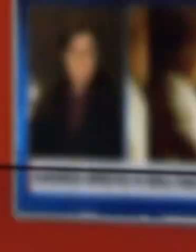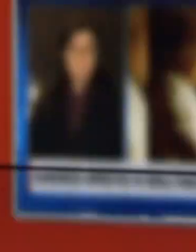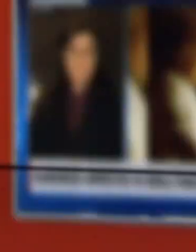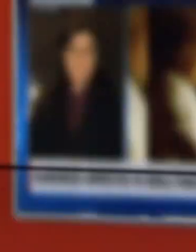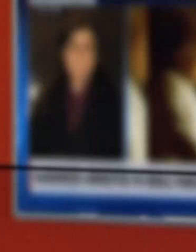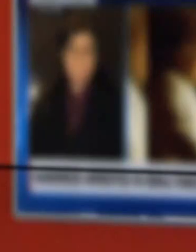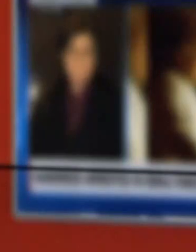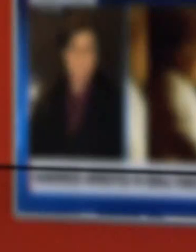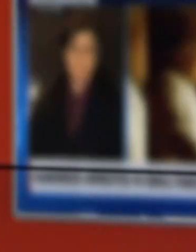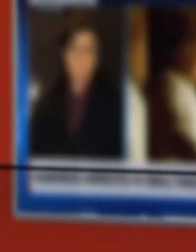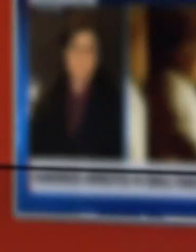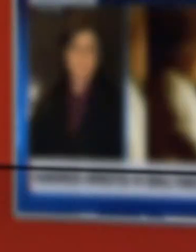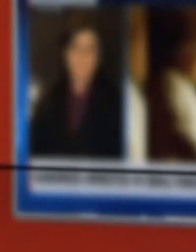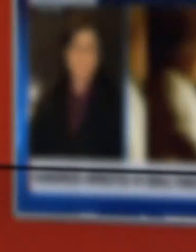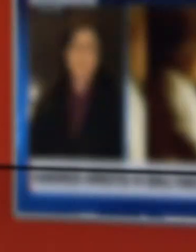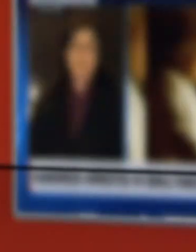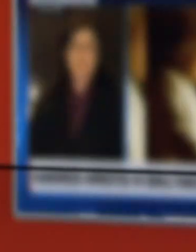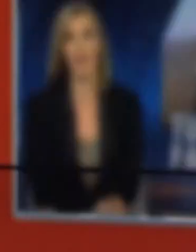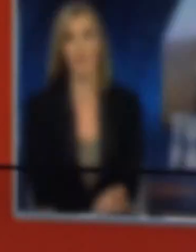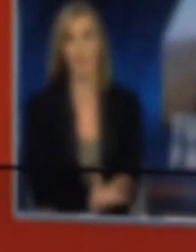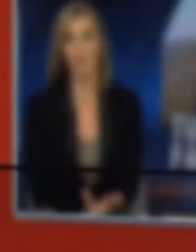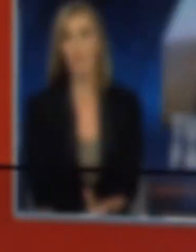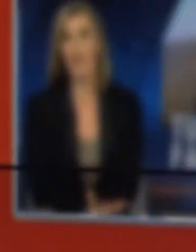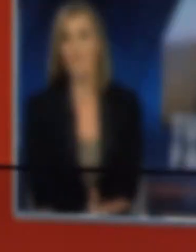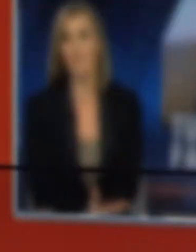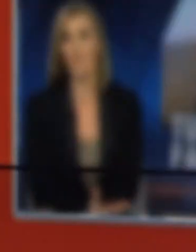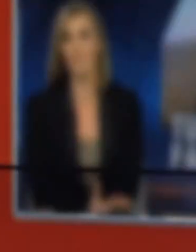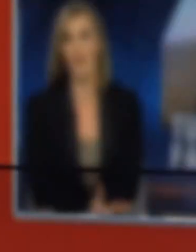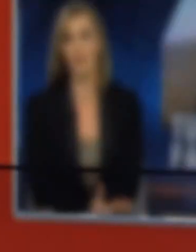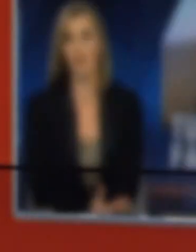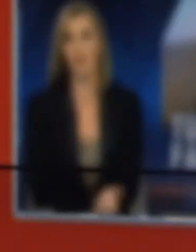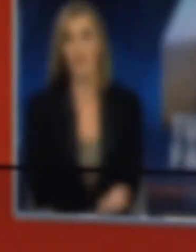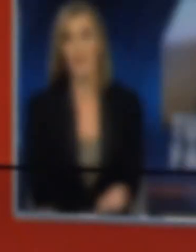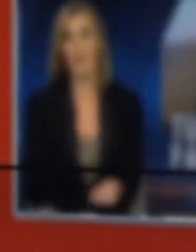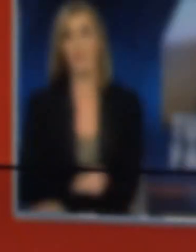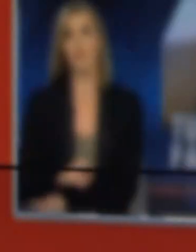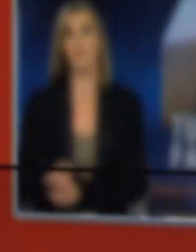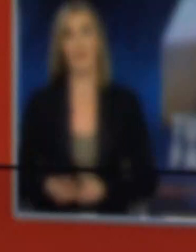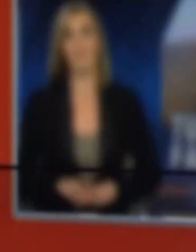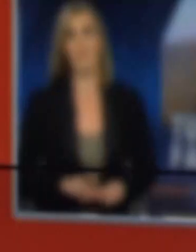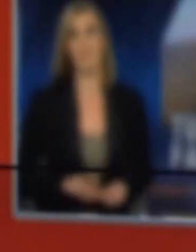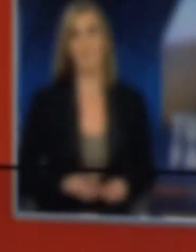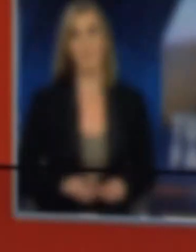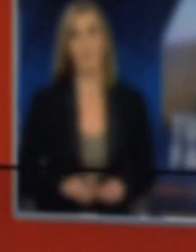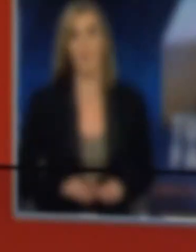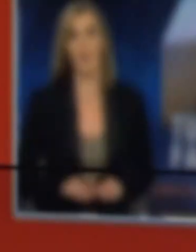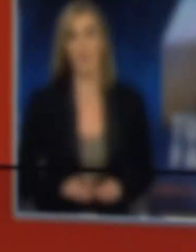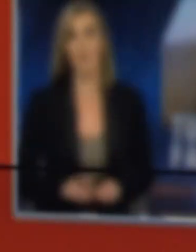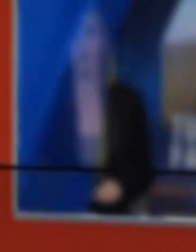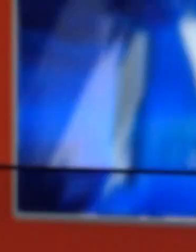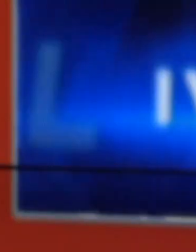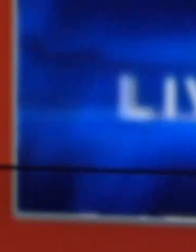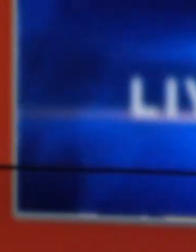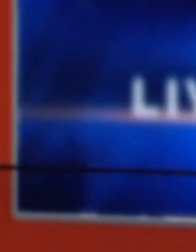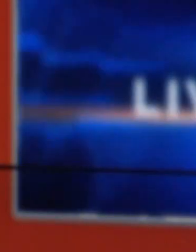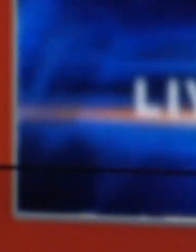τώρα, μάλλον είπε σήμερα ότι ενδεχομένως να δοθεί μεγαλύτερο και με τη μορφή προκαταβολής το επίδομα